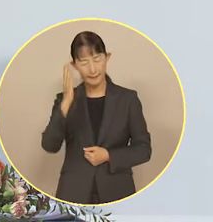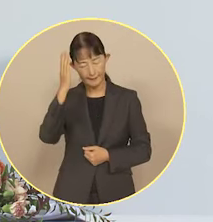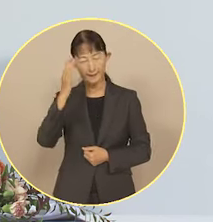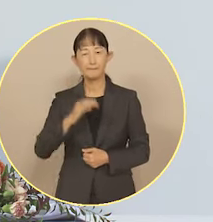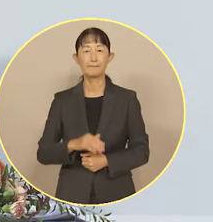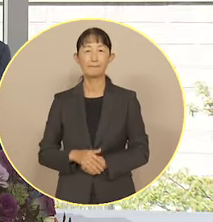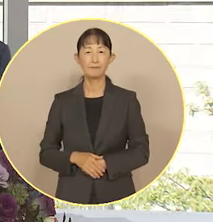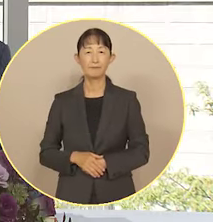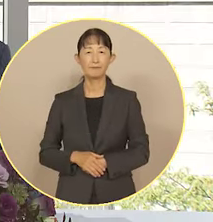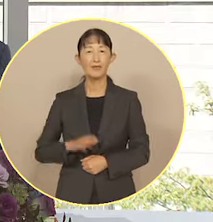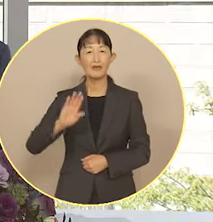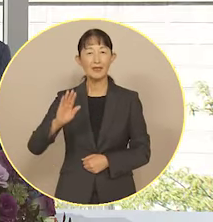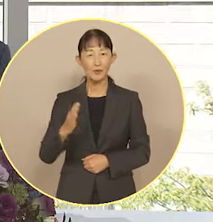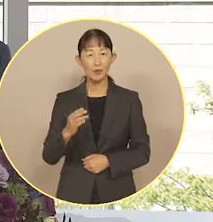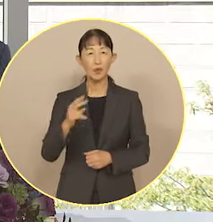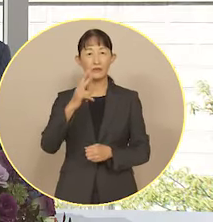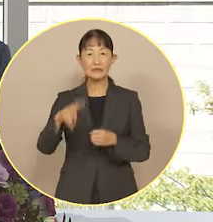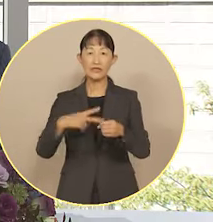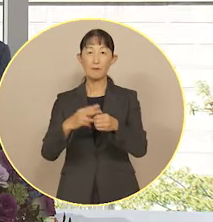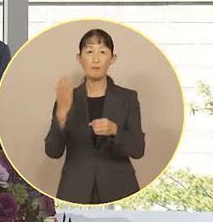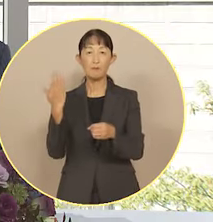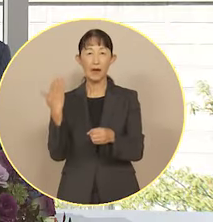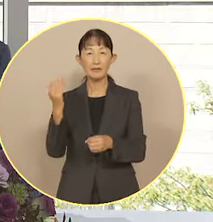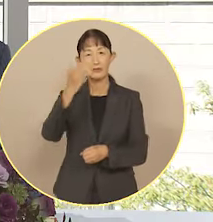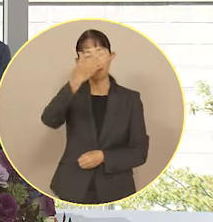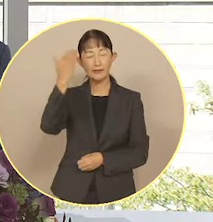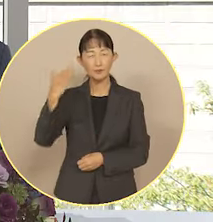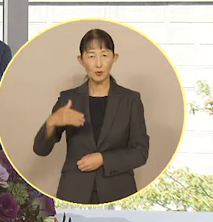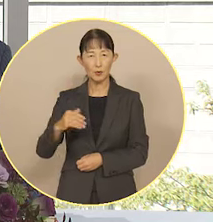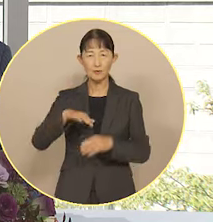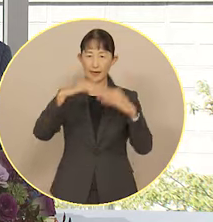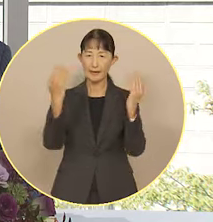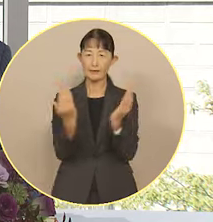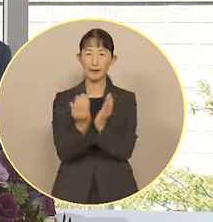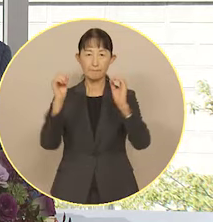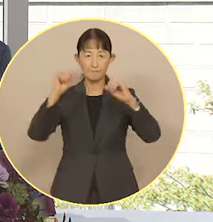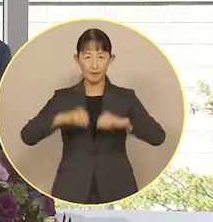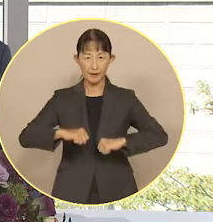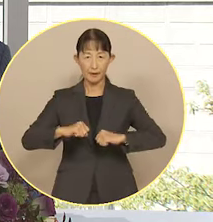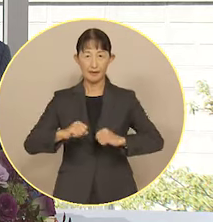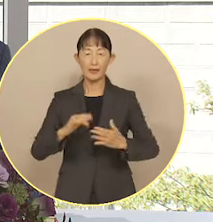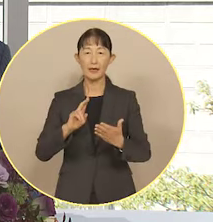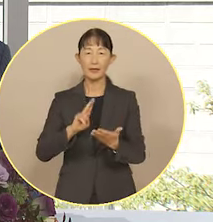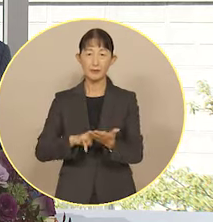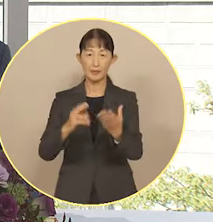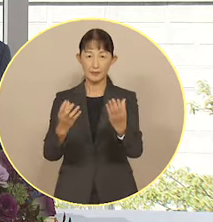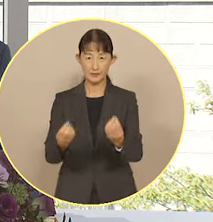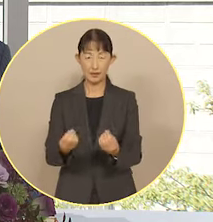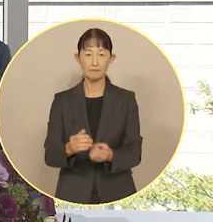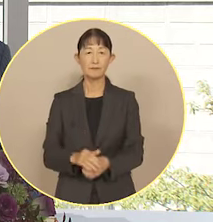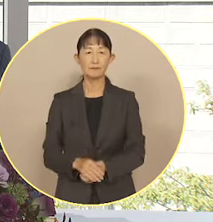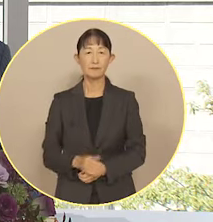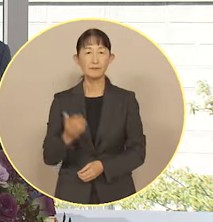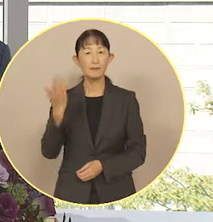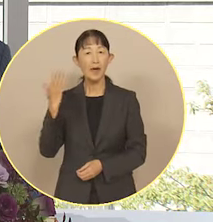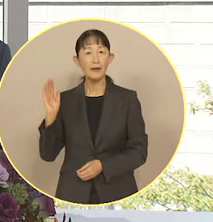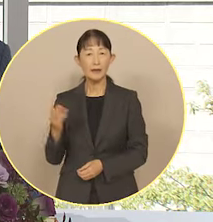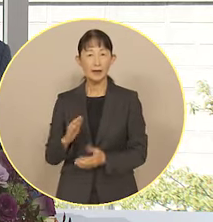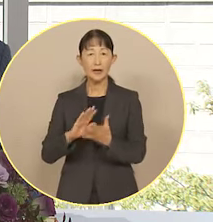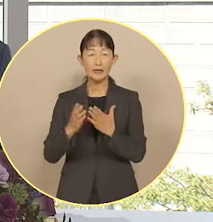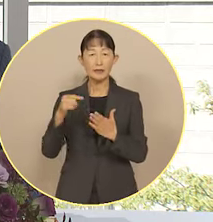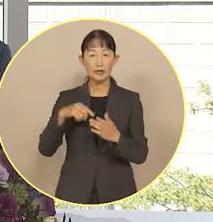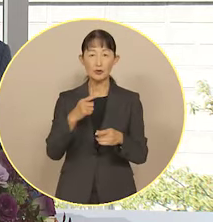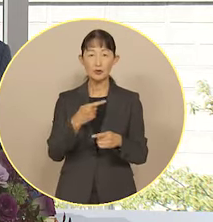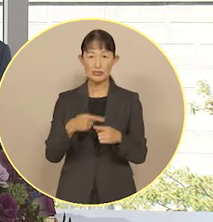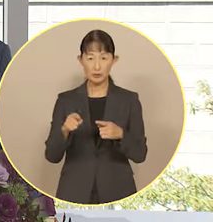できませんでしたしかしやっと2年前に前回一致で採択することができました既に県内の一部市町村では